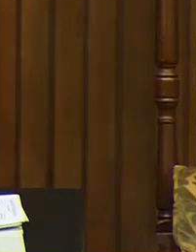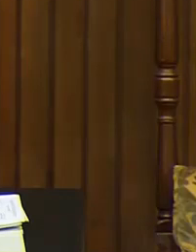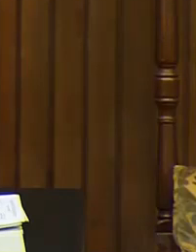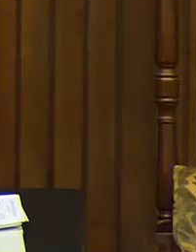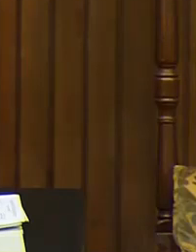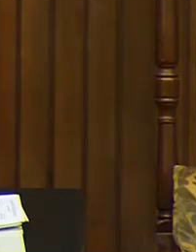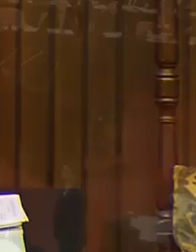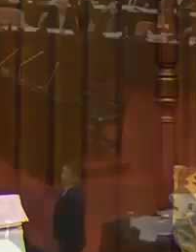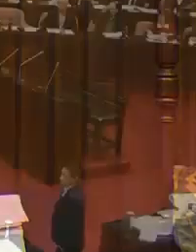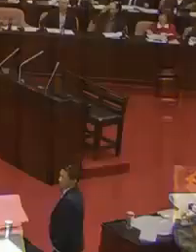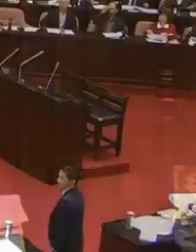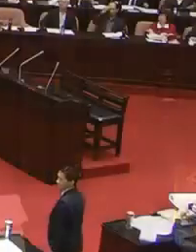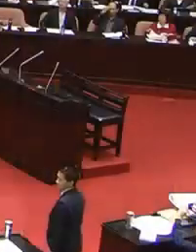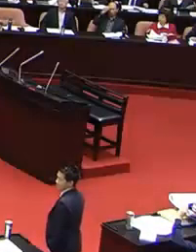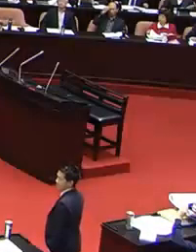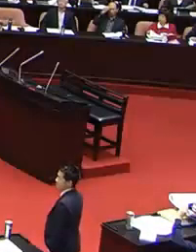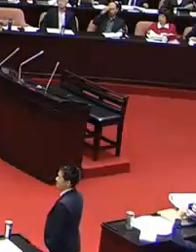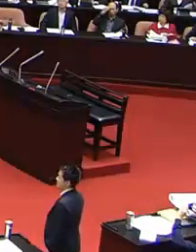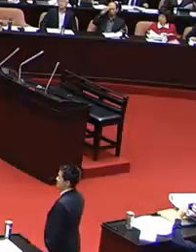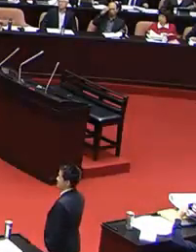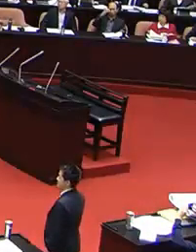请。